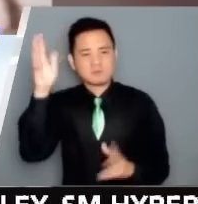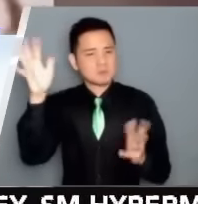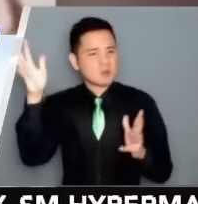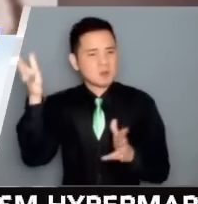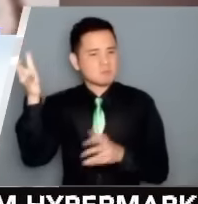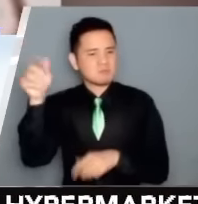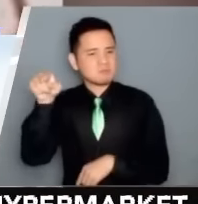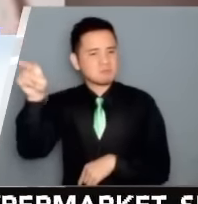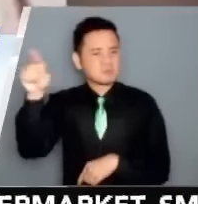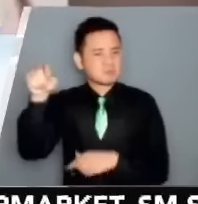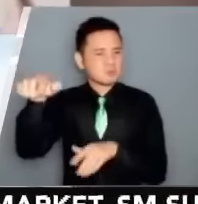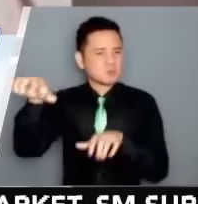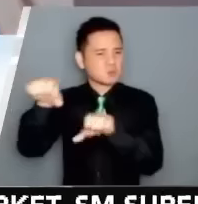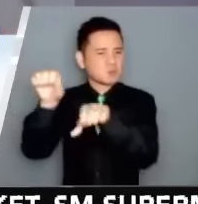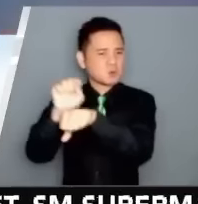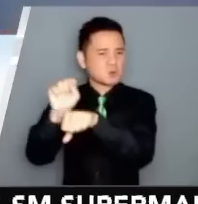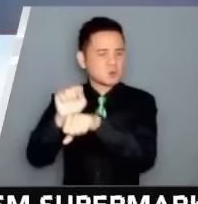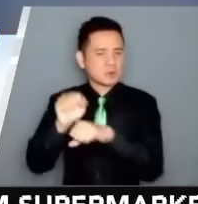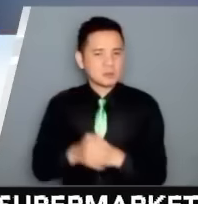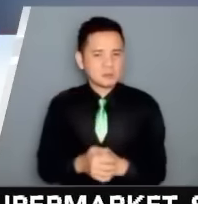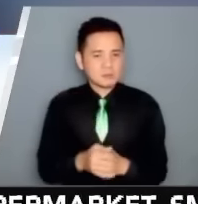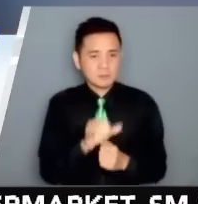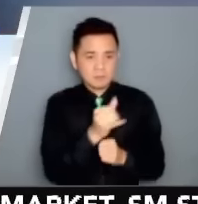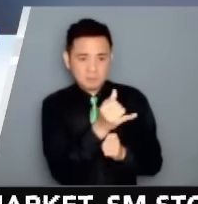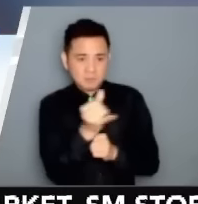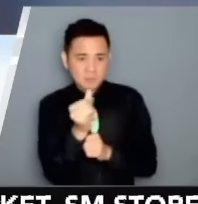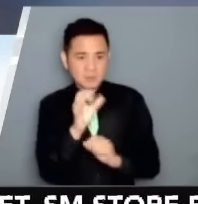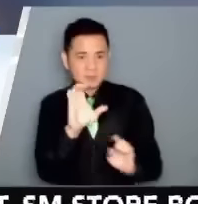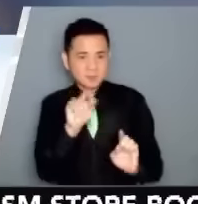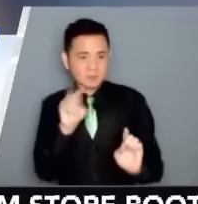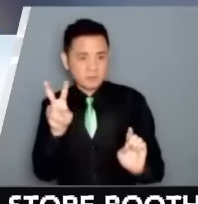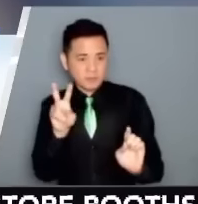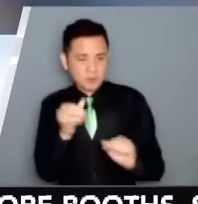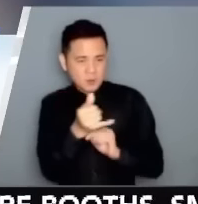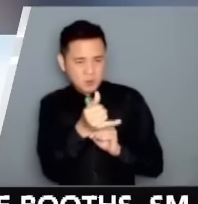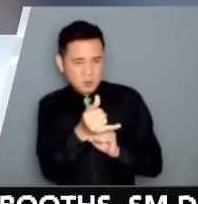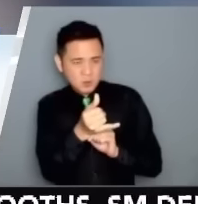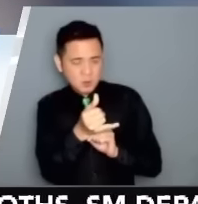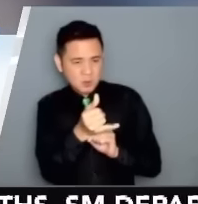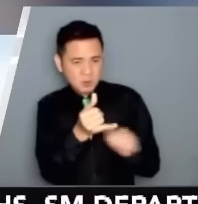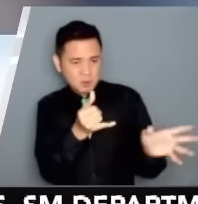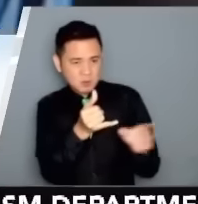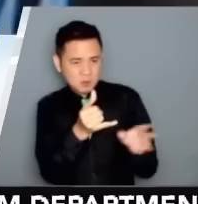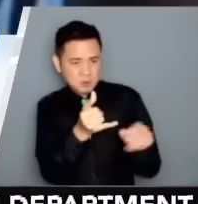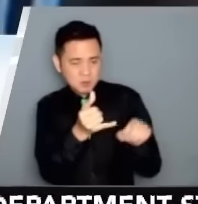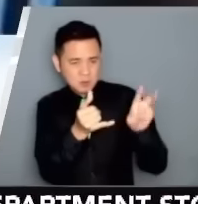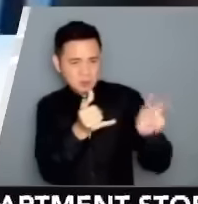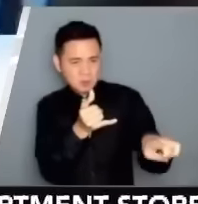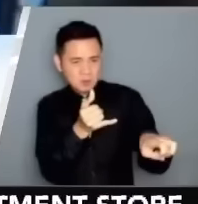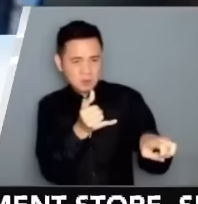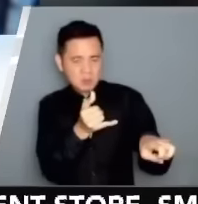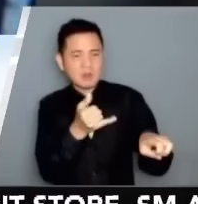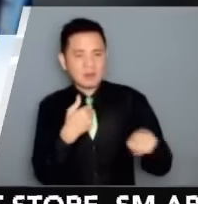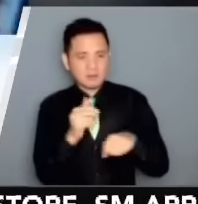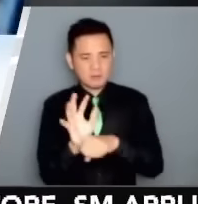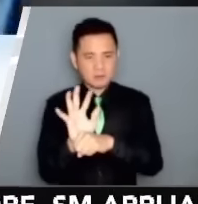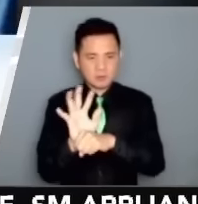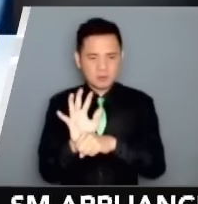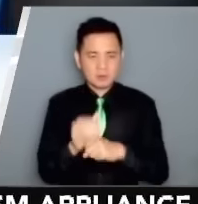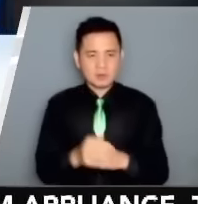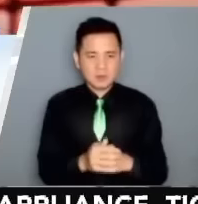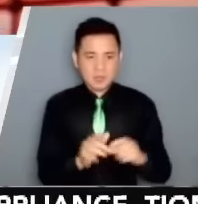CCTV camera mga salarin papasok sa iskinita kung nasaan ang bahay bago at matapos ang krimen walang plaka ang ginamit nilang